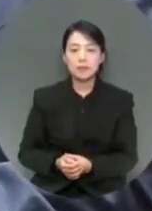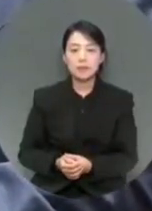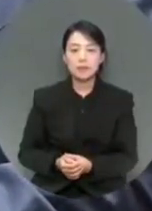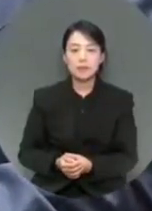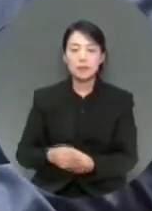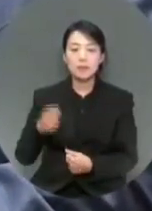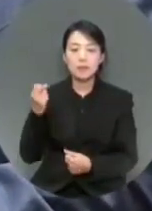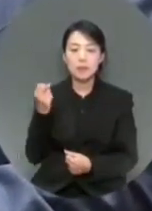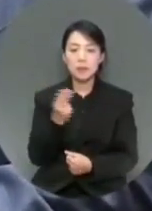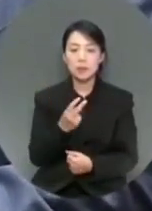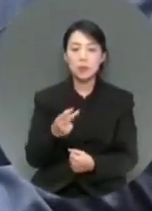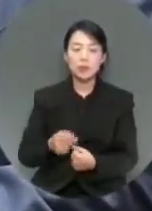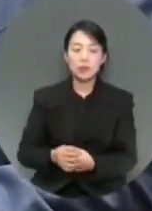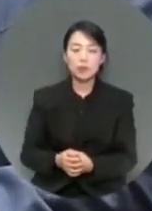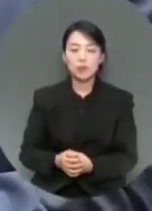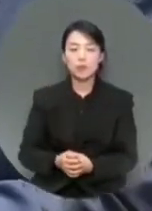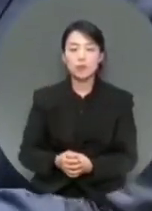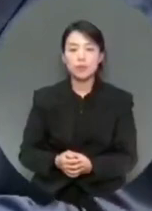그리고